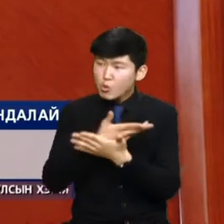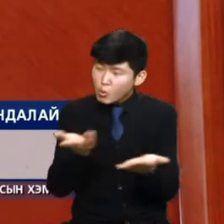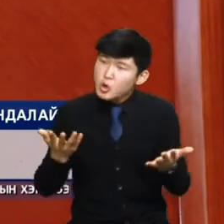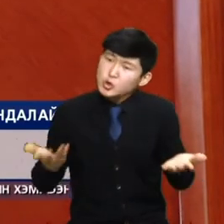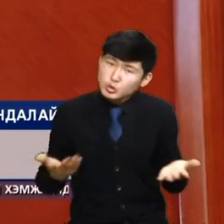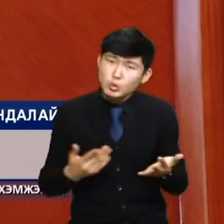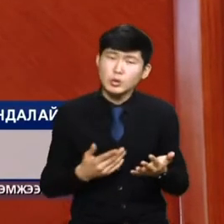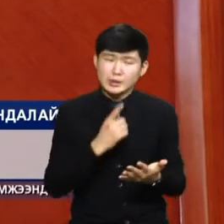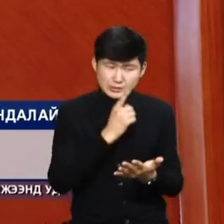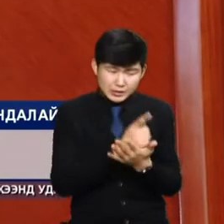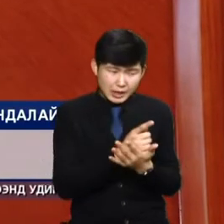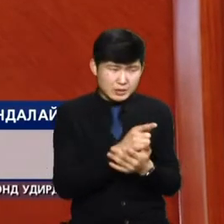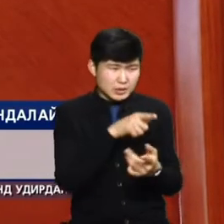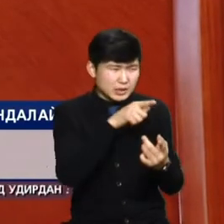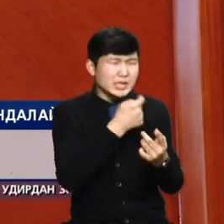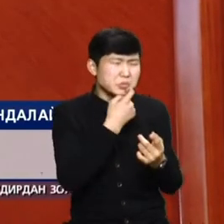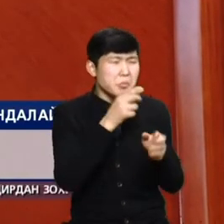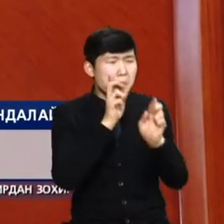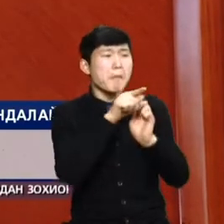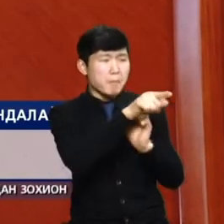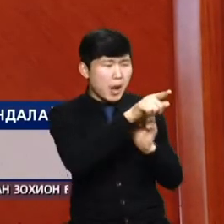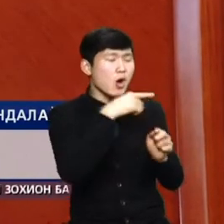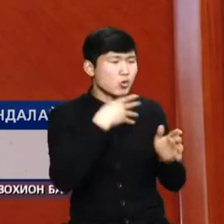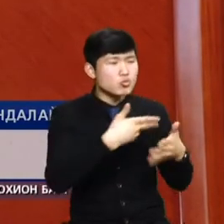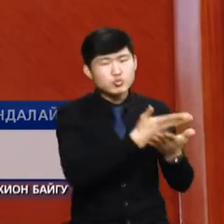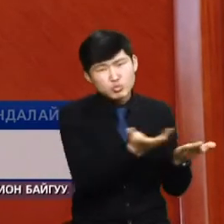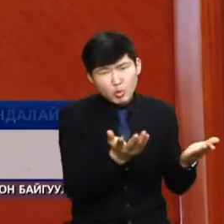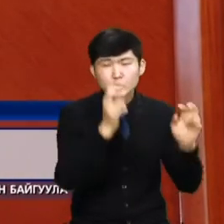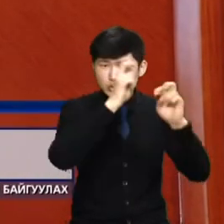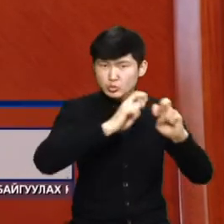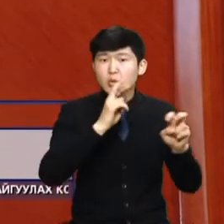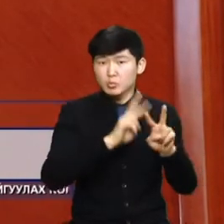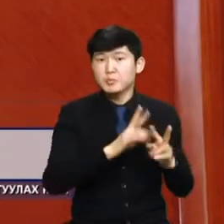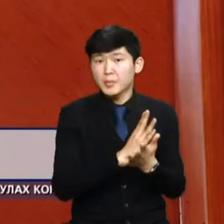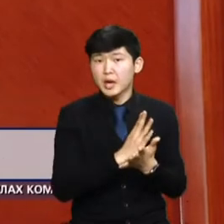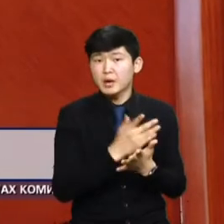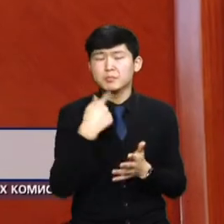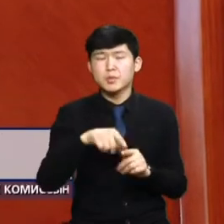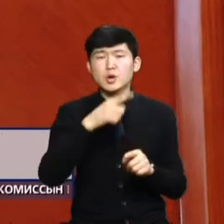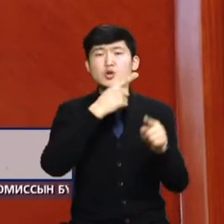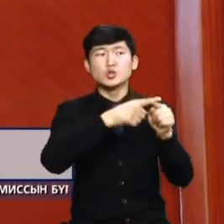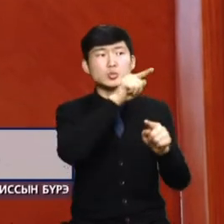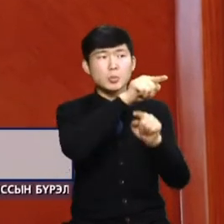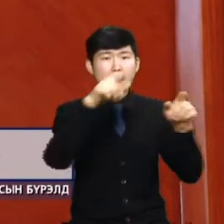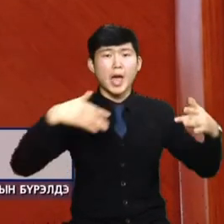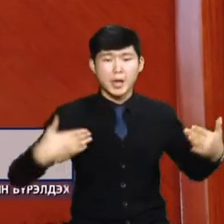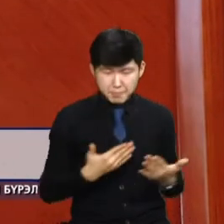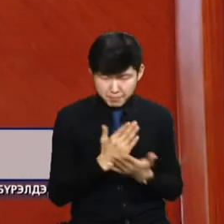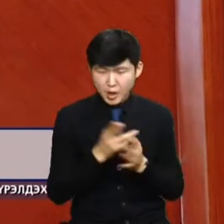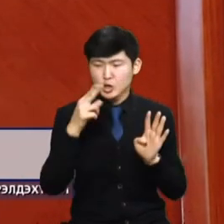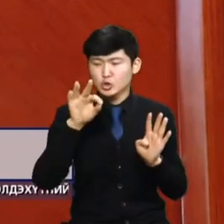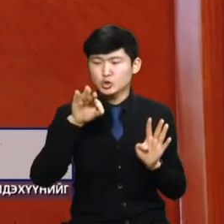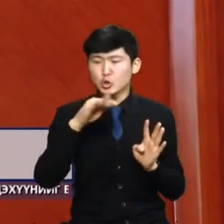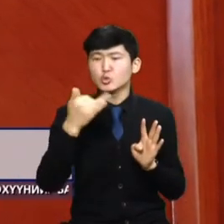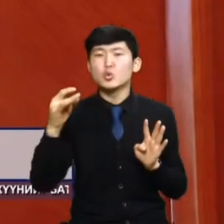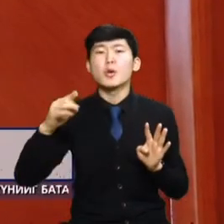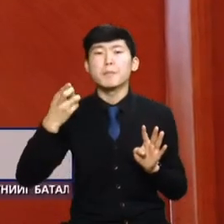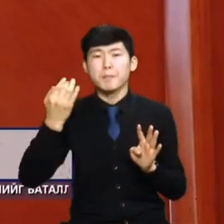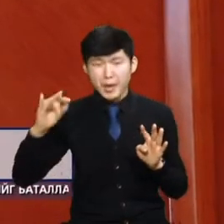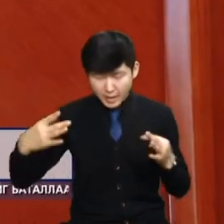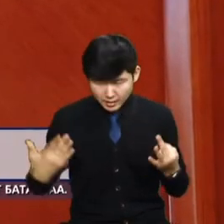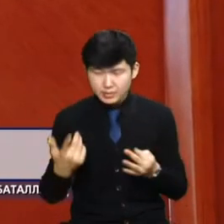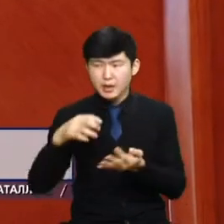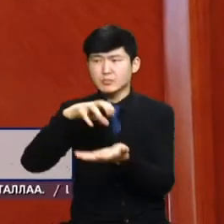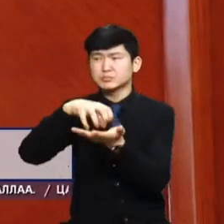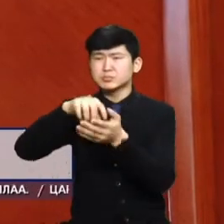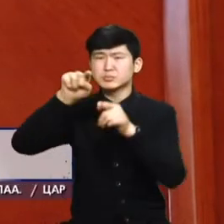өргөхөө эсвэл одоо зөвхөн зорилт бүлгийн хүмүүстэй өргөхөө гэдэг дээр судалгаа хийж байна. За тэгэд хэрвээ одоо зөвхөн одоо орон нутгийн амьдардаг затвар байрны хүмүүс за мөн одоо гэр